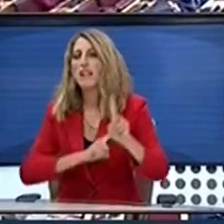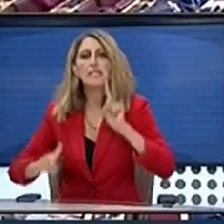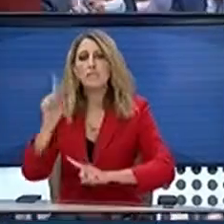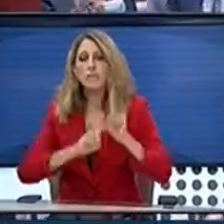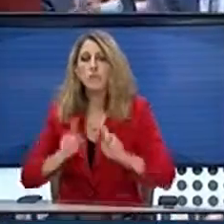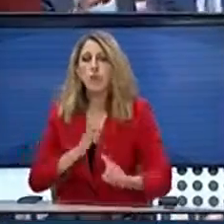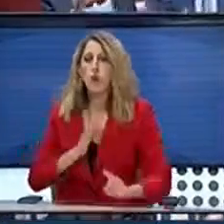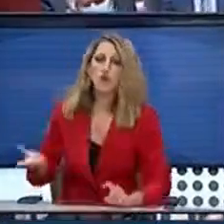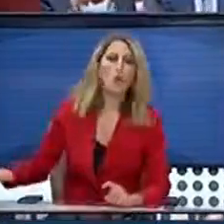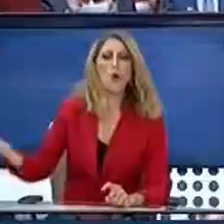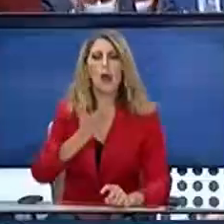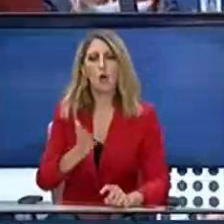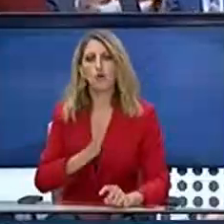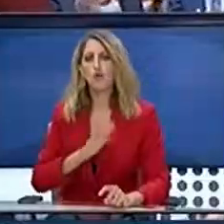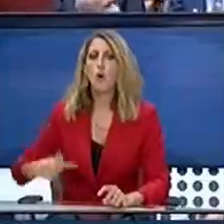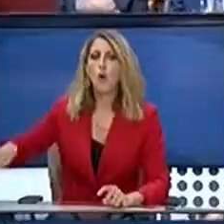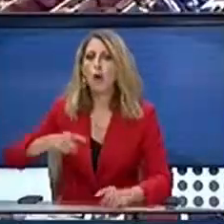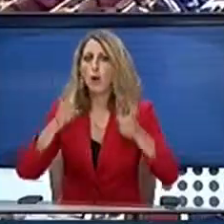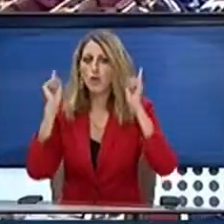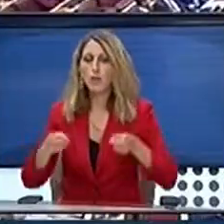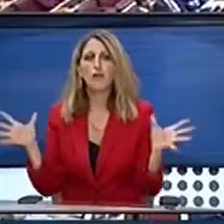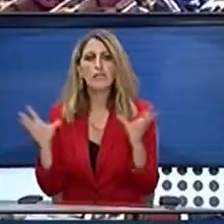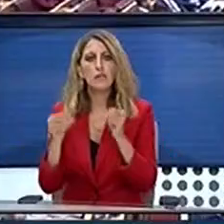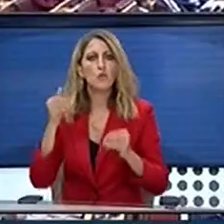απόφαση δεν την εκχωρεί σε κανέναν.